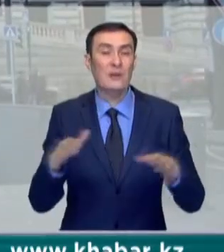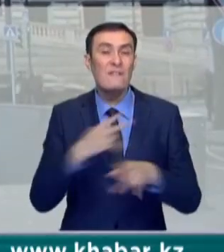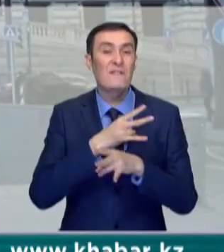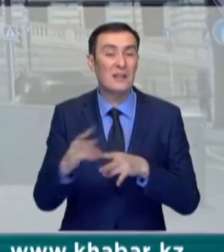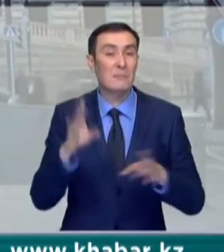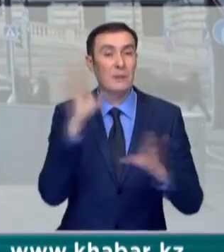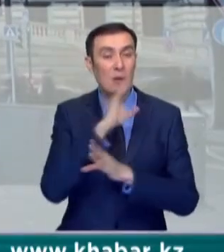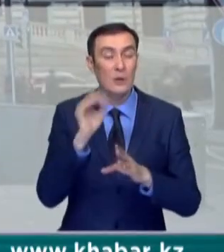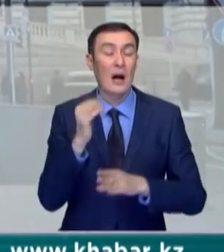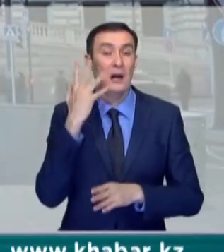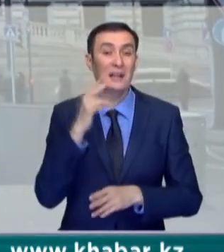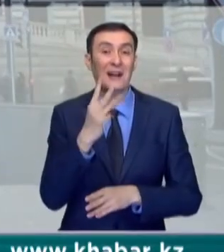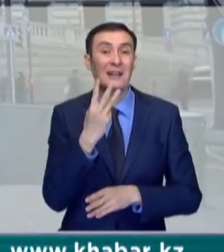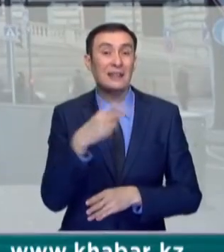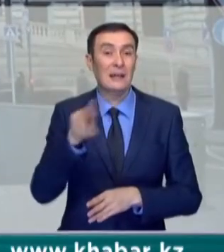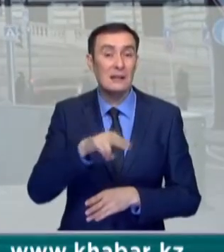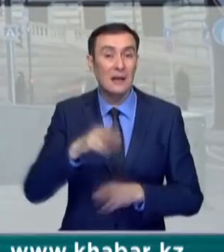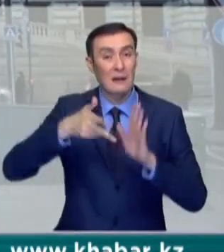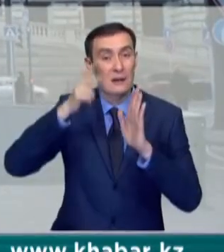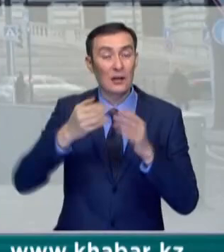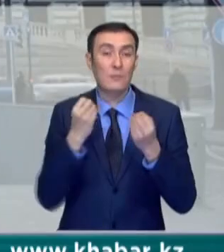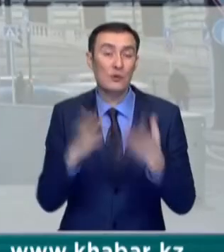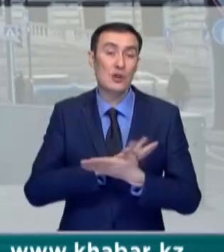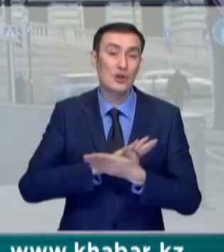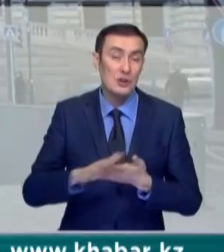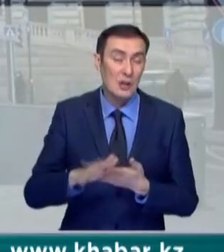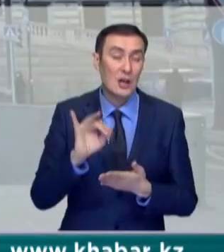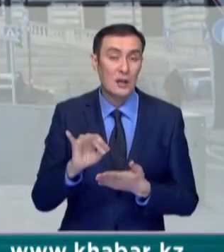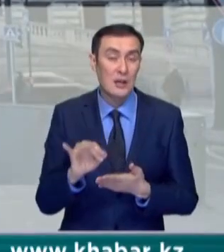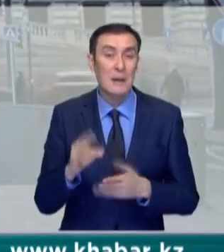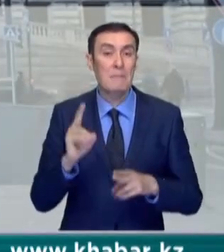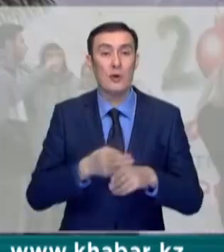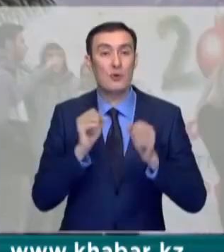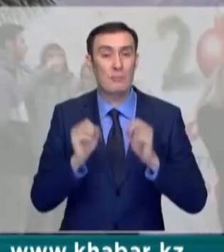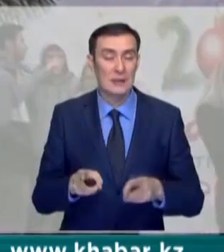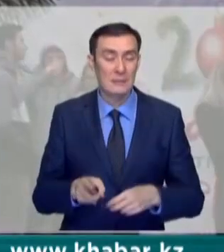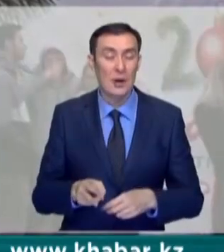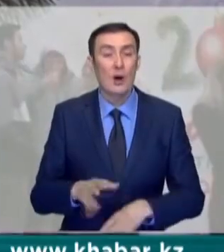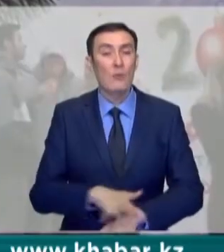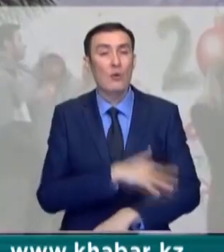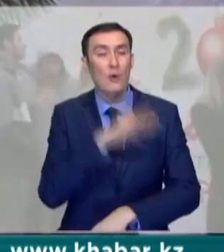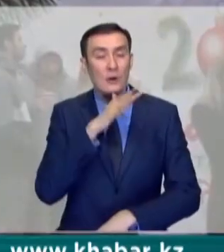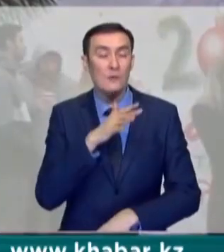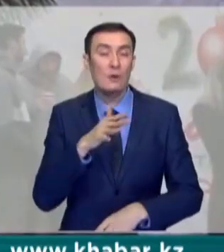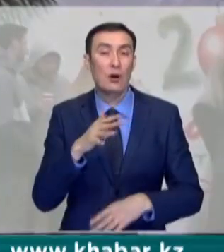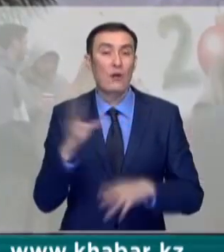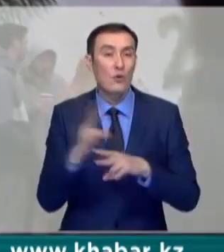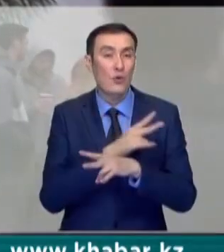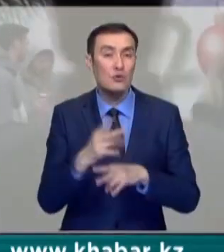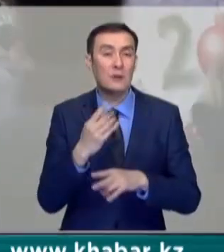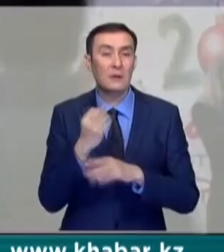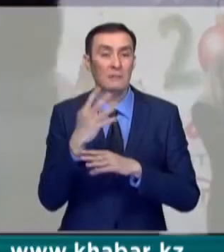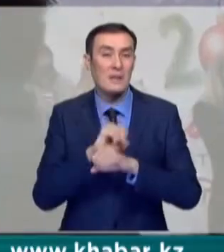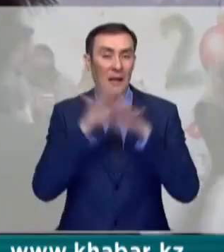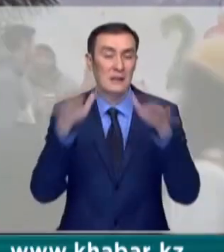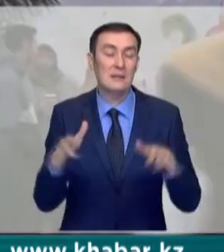природе, в то время как 3D-представление остается не только экологически чистым, но и безопасным. Долгие годы салют в новогоднюю ночь был